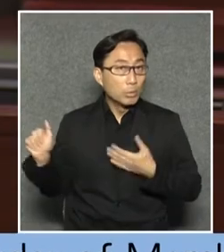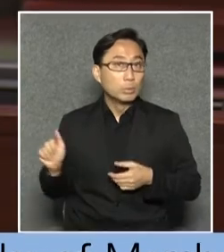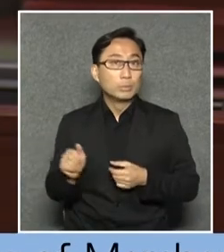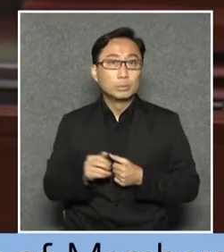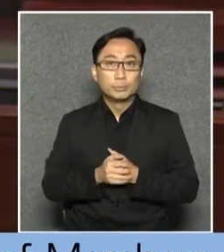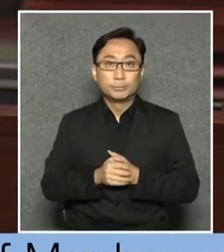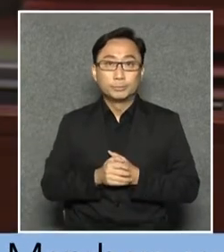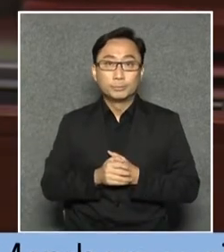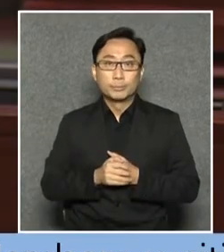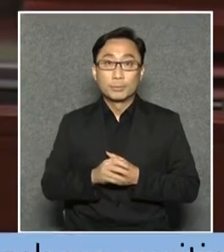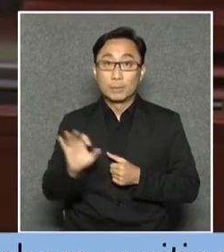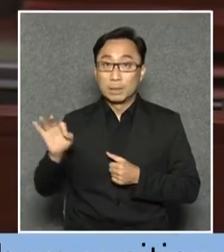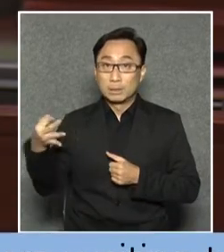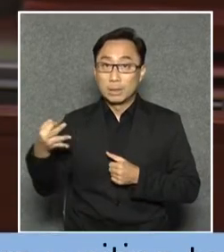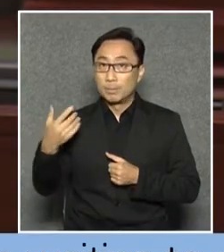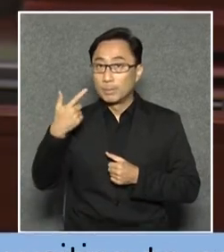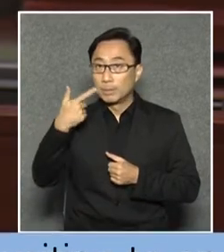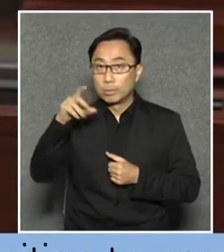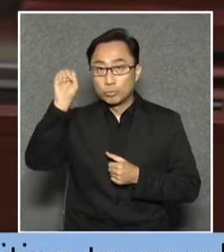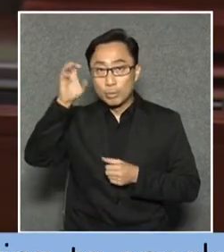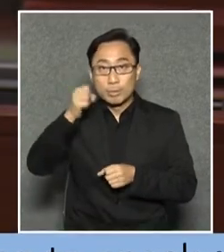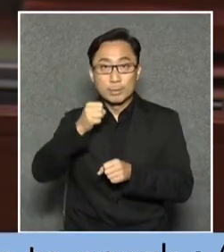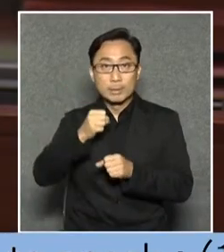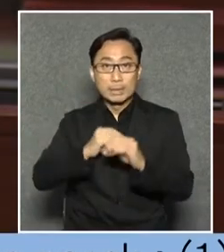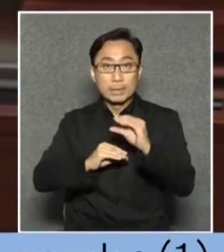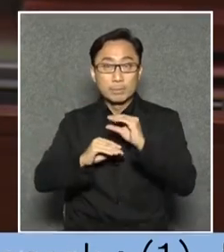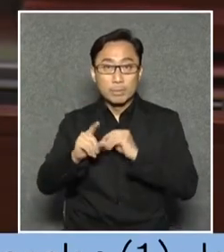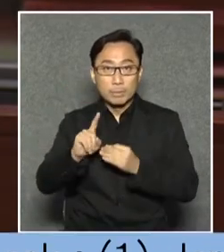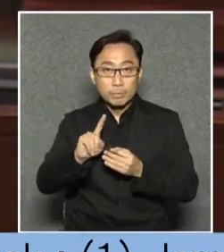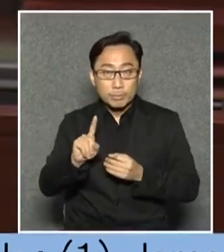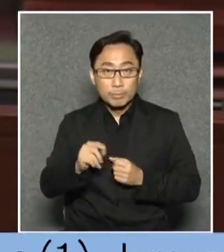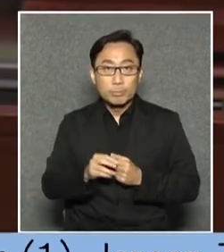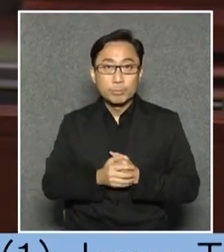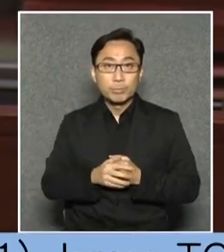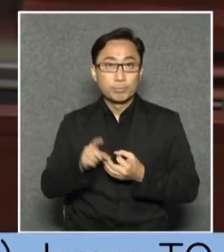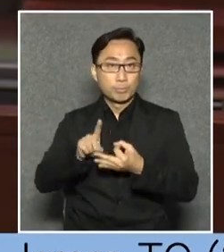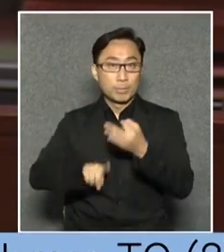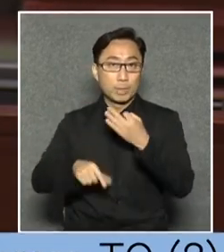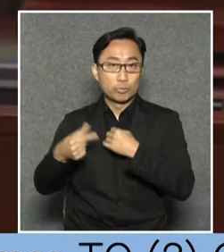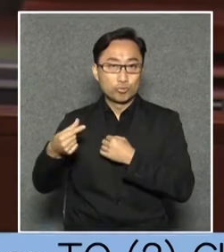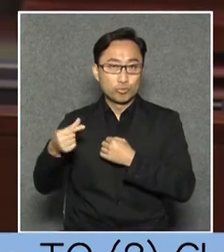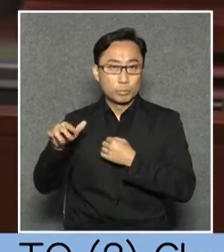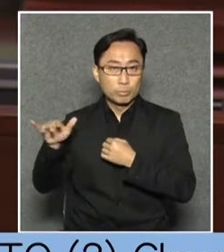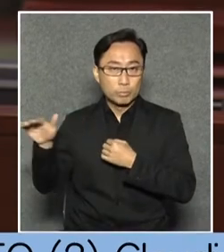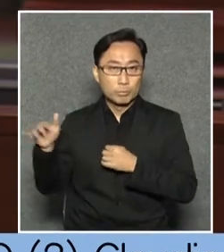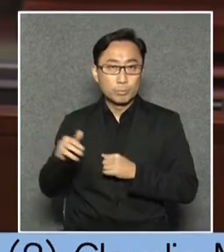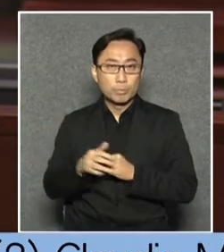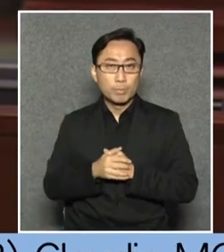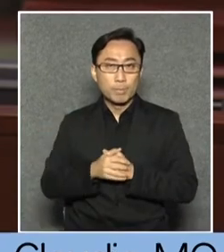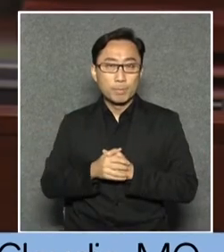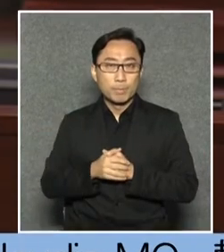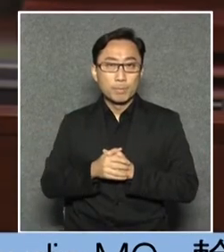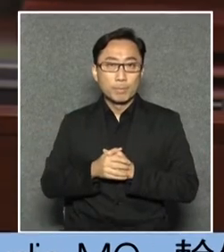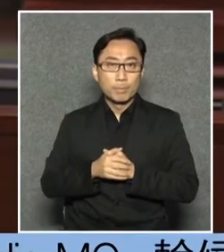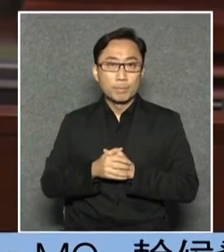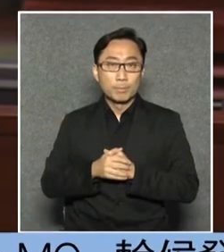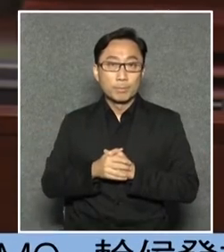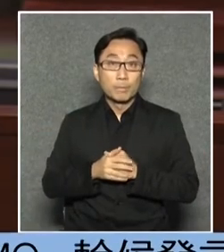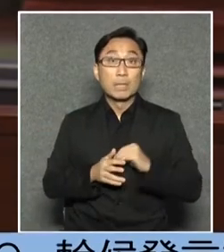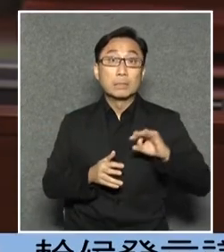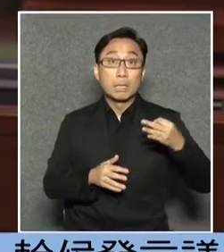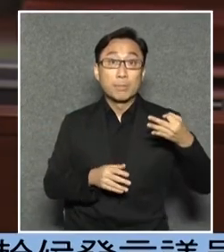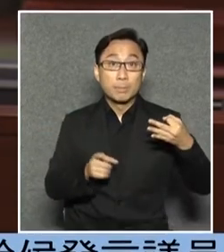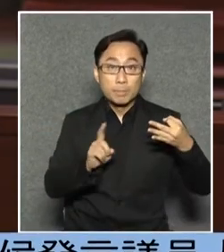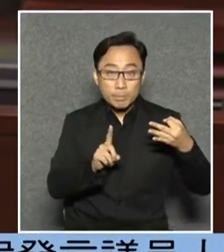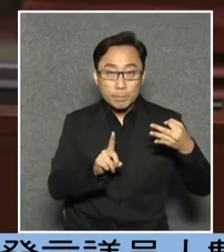第三間新創建就有一間叫做 Goswa， 第三間就是中銀航